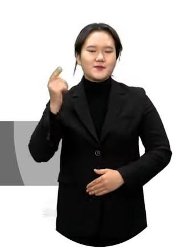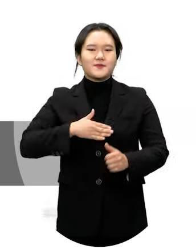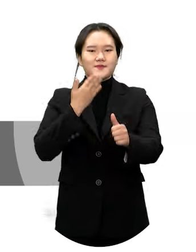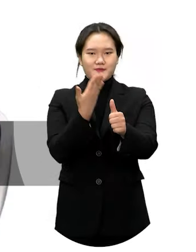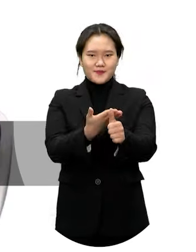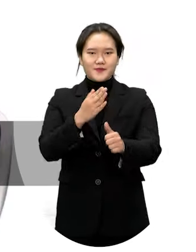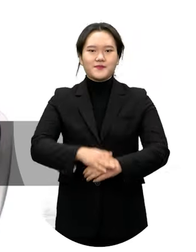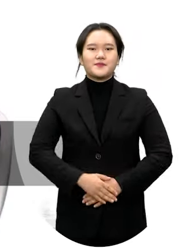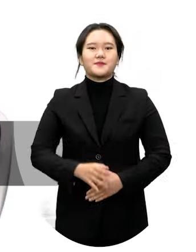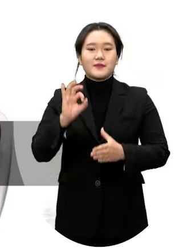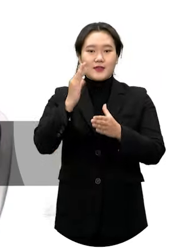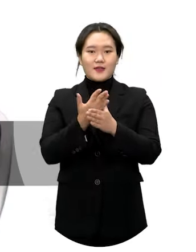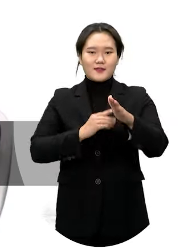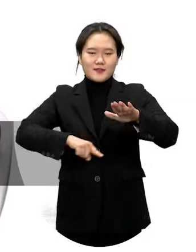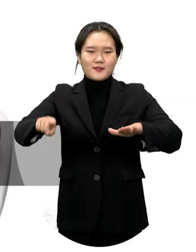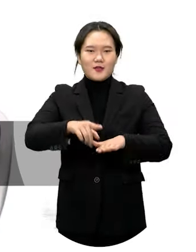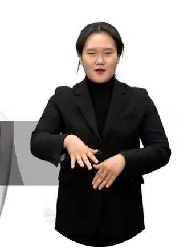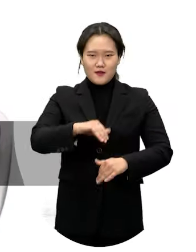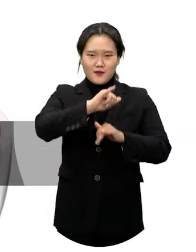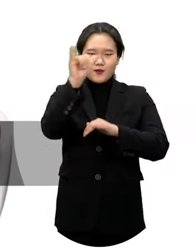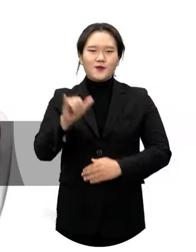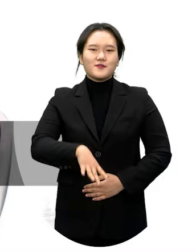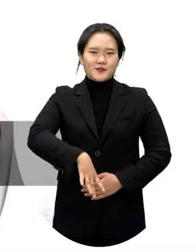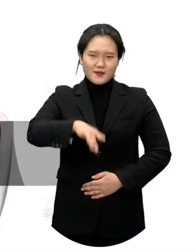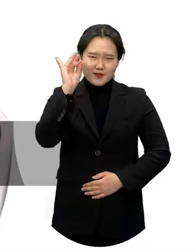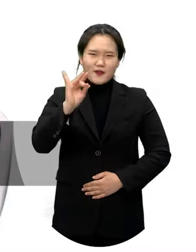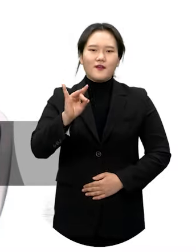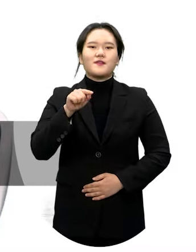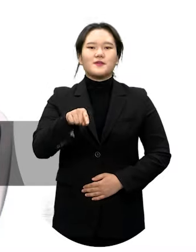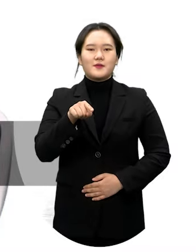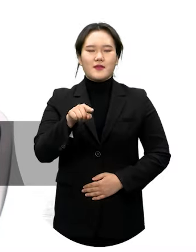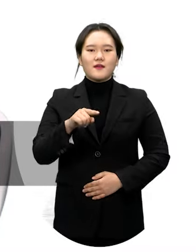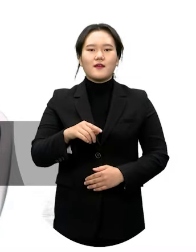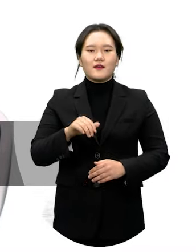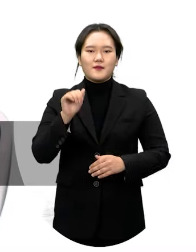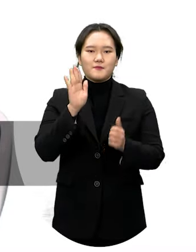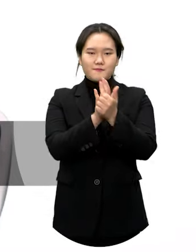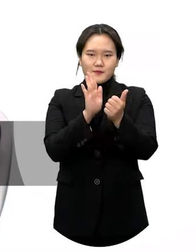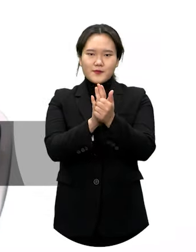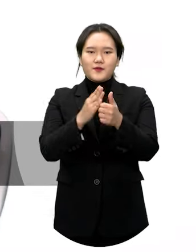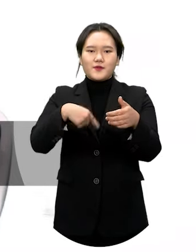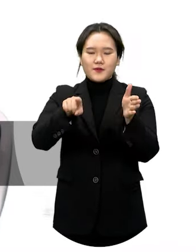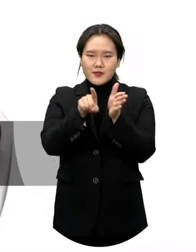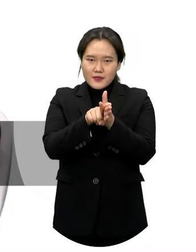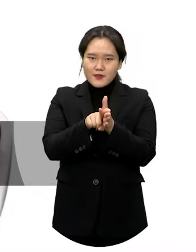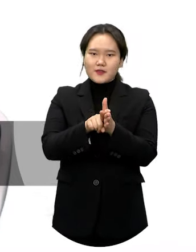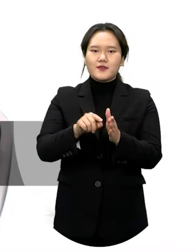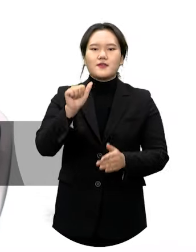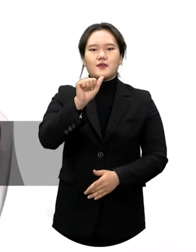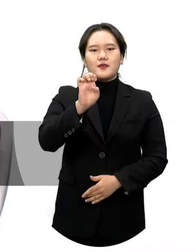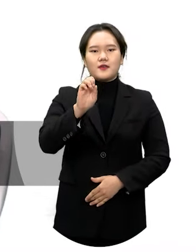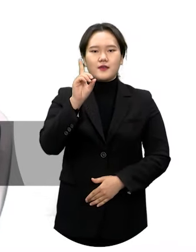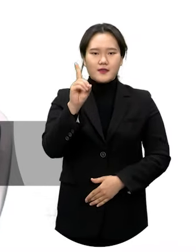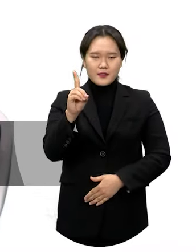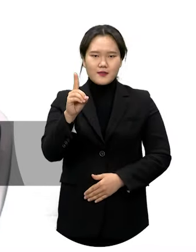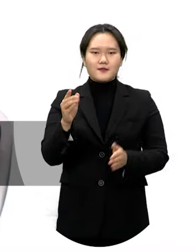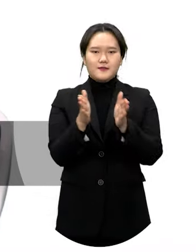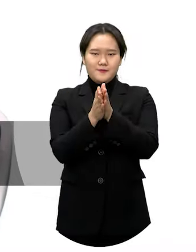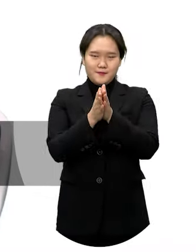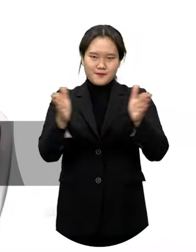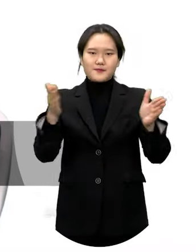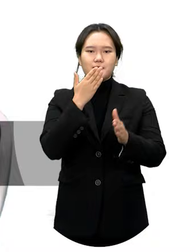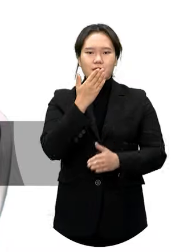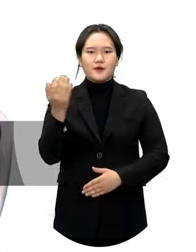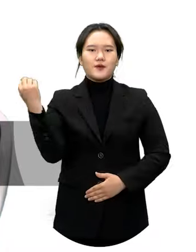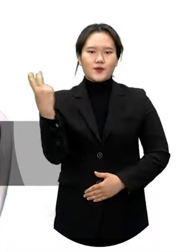시작합니다. 안양시가 전국 최초로 규제 샌드박스 전 과정을 밀착 지원해서 스마트 AD의 시장 진입을